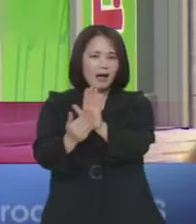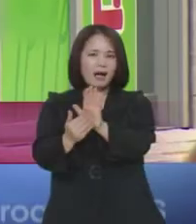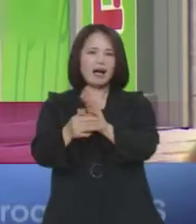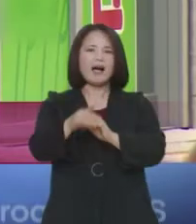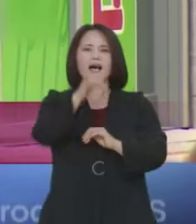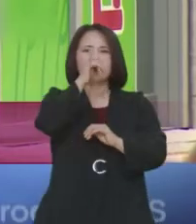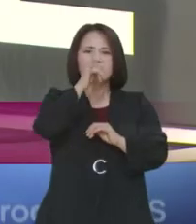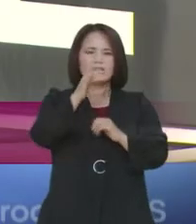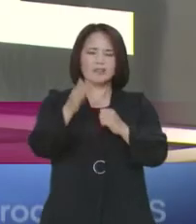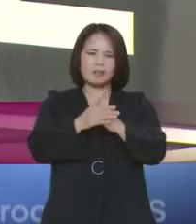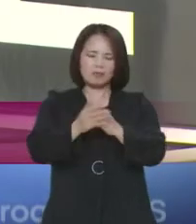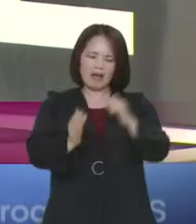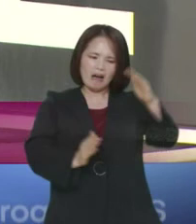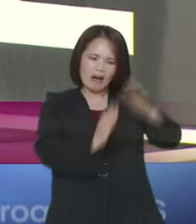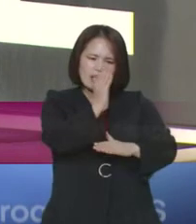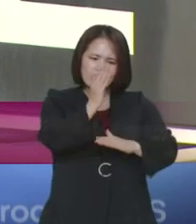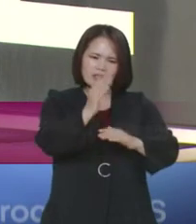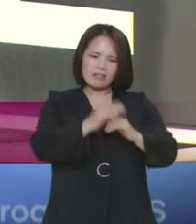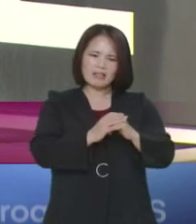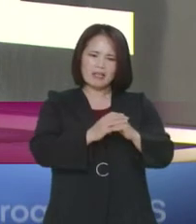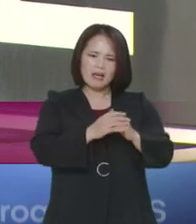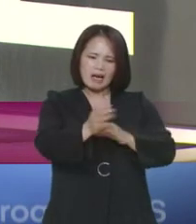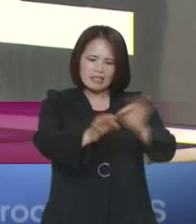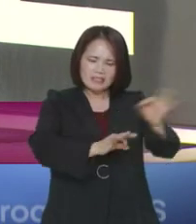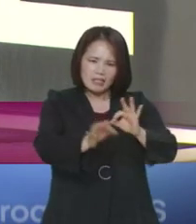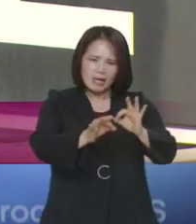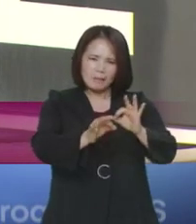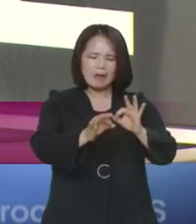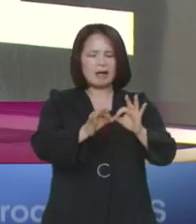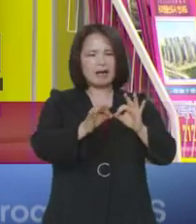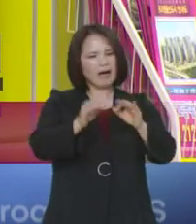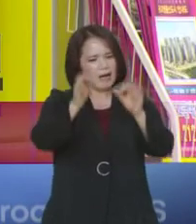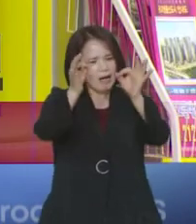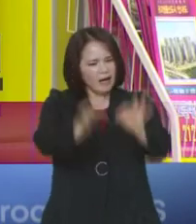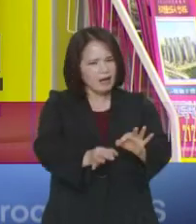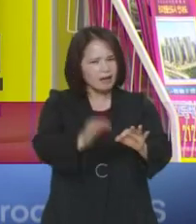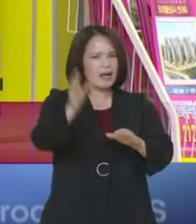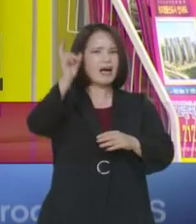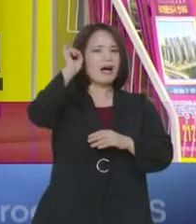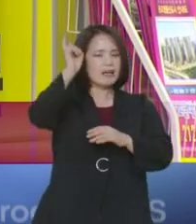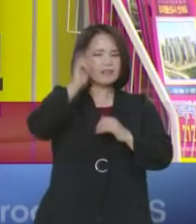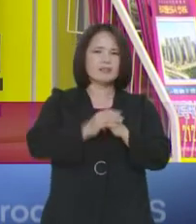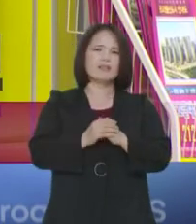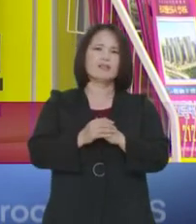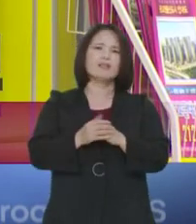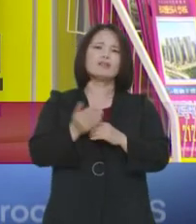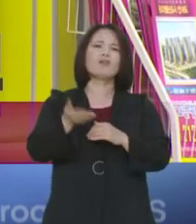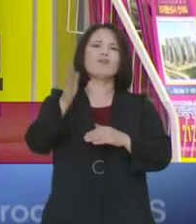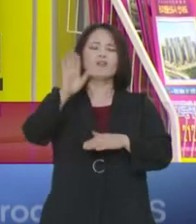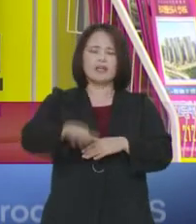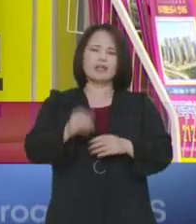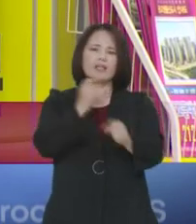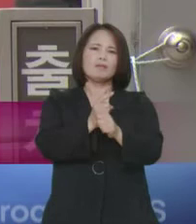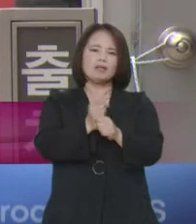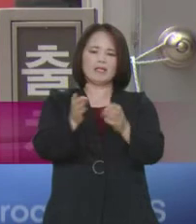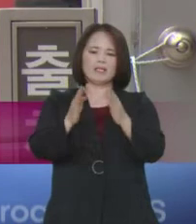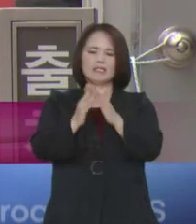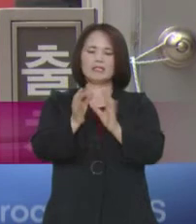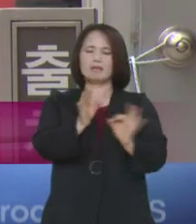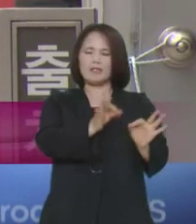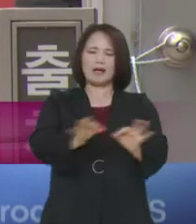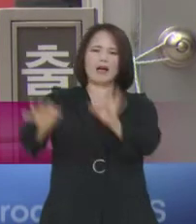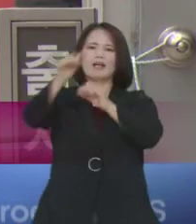과열된 분양시 영이 다소 진정될 것으로 전망을 했는데요 에 문제는 이미 집값이 상당부분 올라서 추가